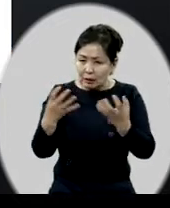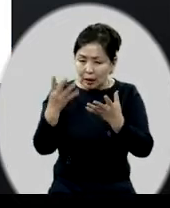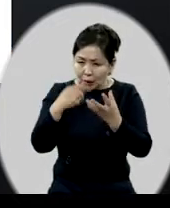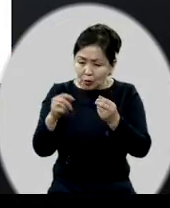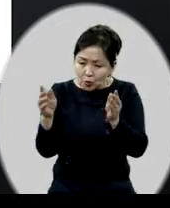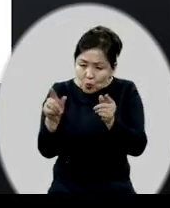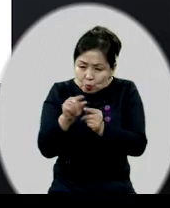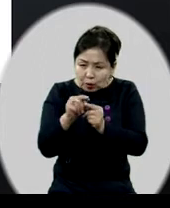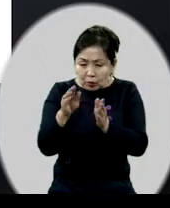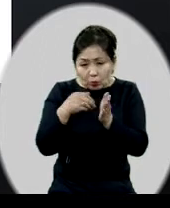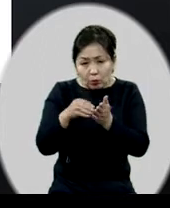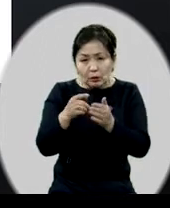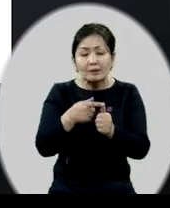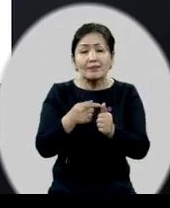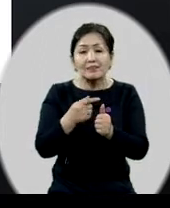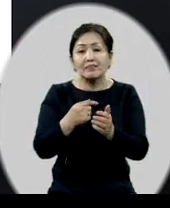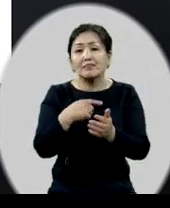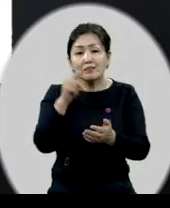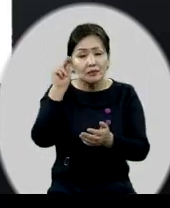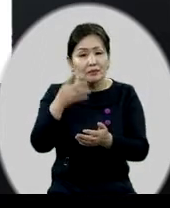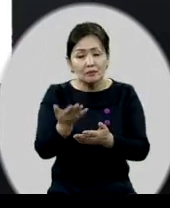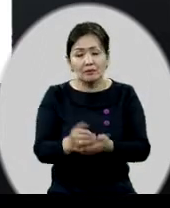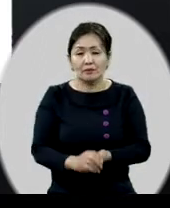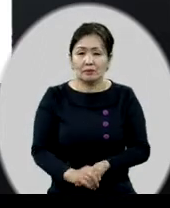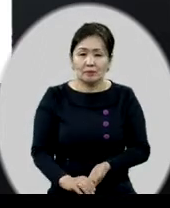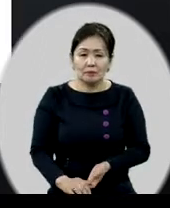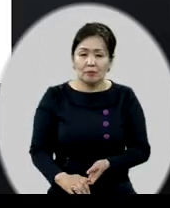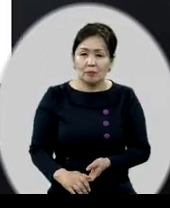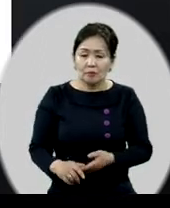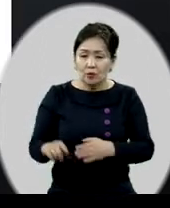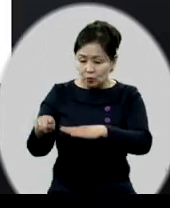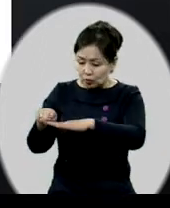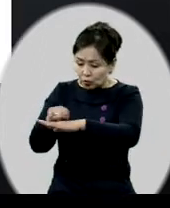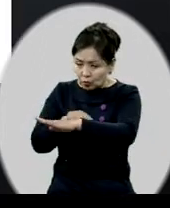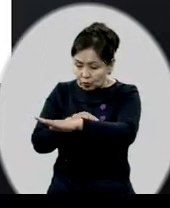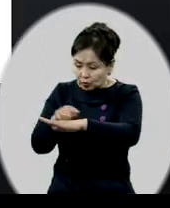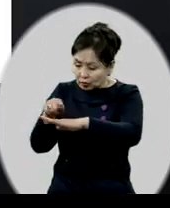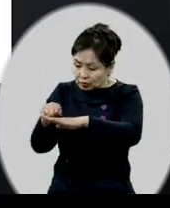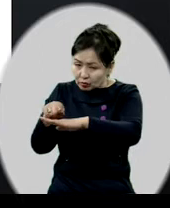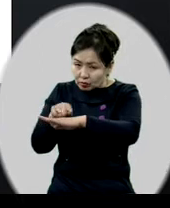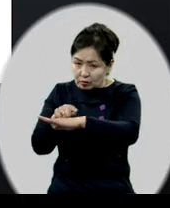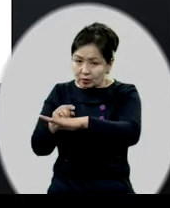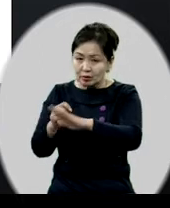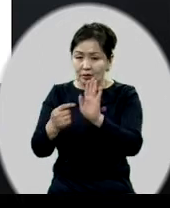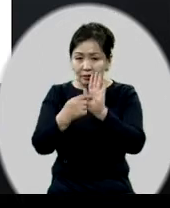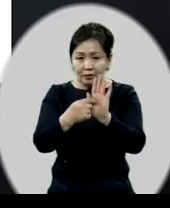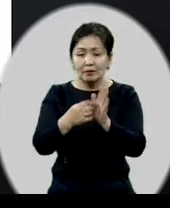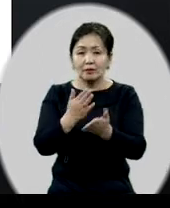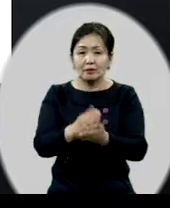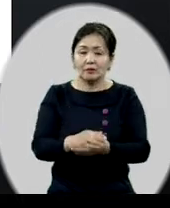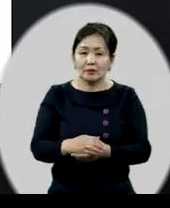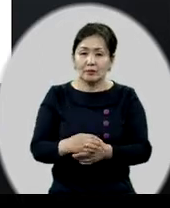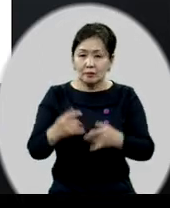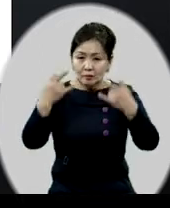боторхайг буудсан хэсгээр нь нэрлэн жишлээ. Одоо үнийгээ тоон шулуун дээр цэгээр тэмдэглэе. Дэлгэц рүүгээ